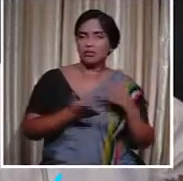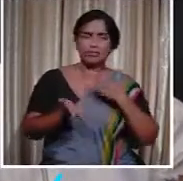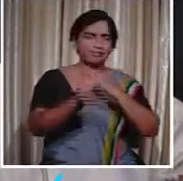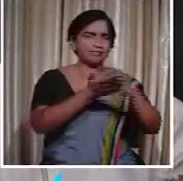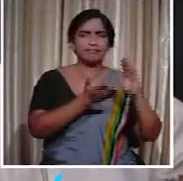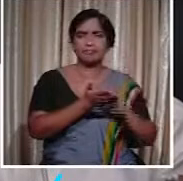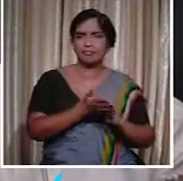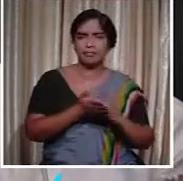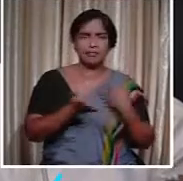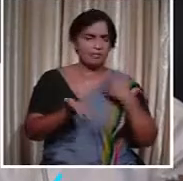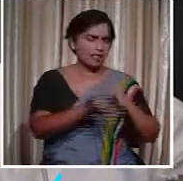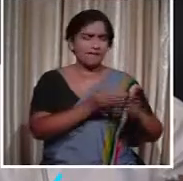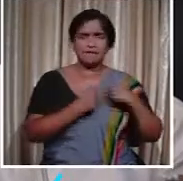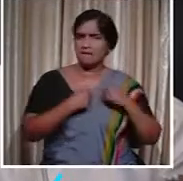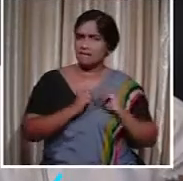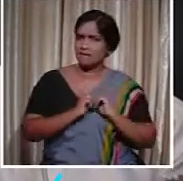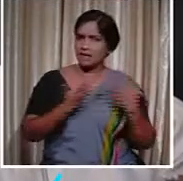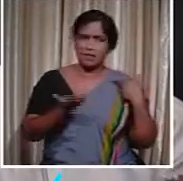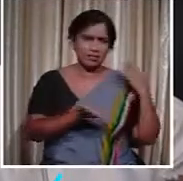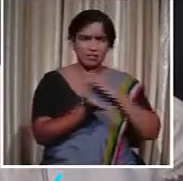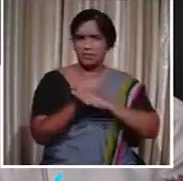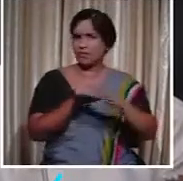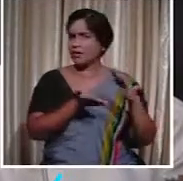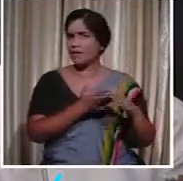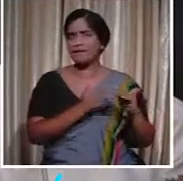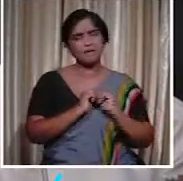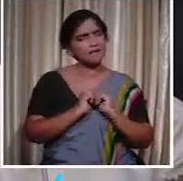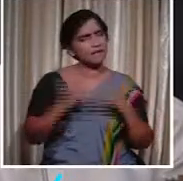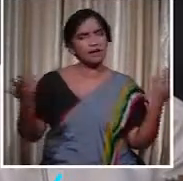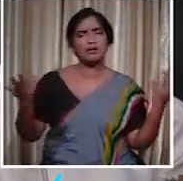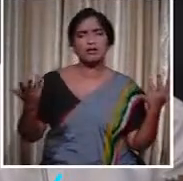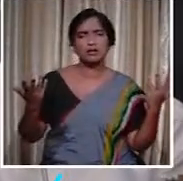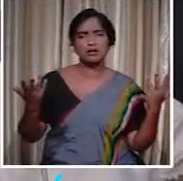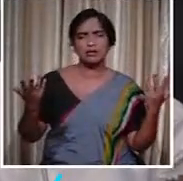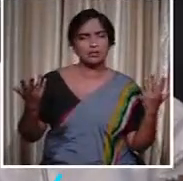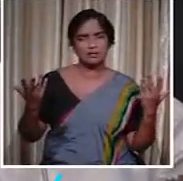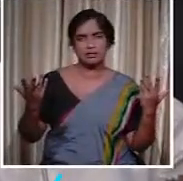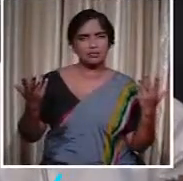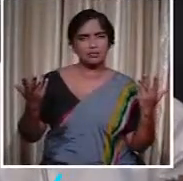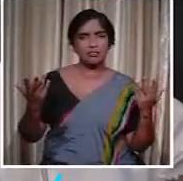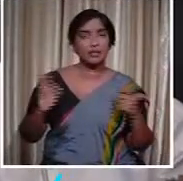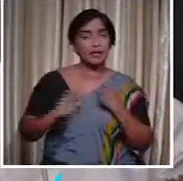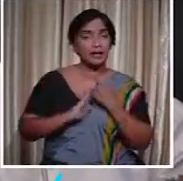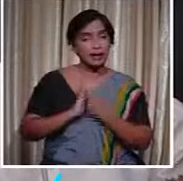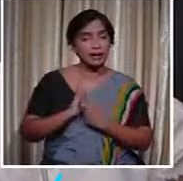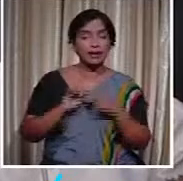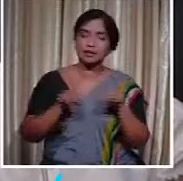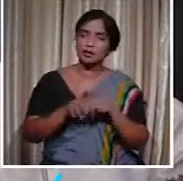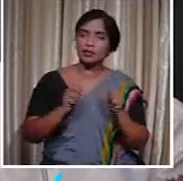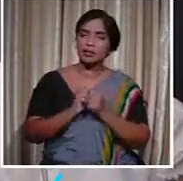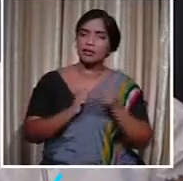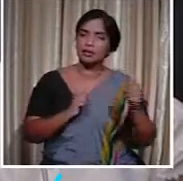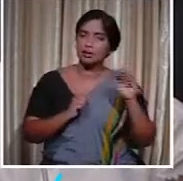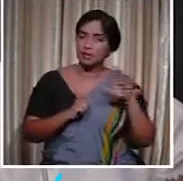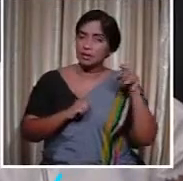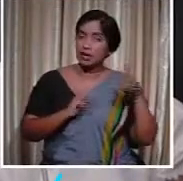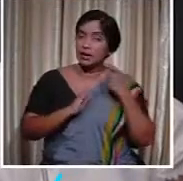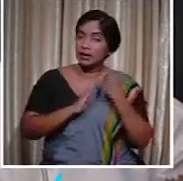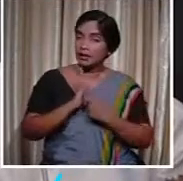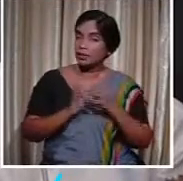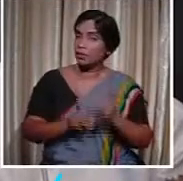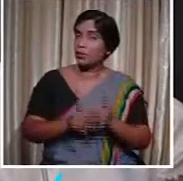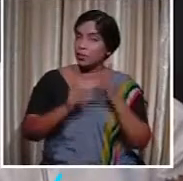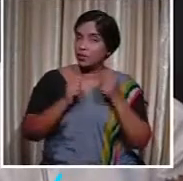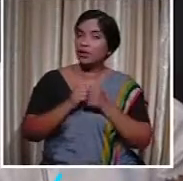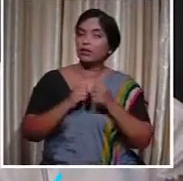බේරන්න මේතුමා බේරන්නත් වැඩක් නැහැ මෙතුමා බේරන්නත් වැඩක් නැහැ කවුරුවත් බේරන්න වැඩක් නැහැ නීතිය අනුව අපි ක්‍රියා කරන්න ඒ නීති අනුව